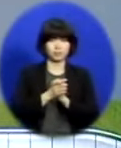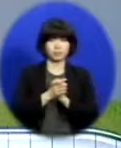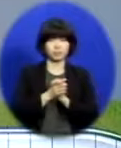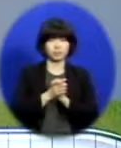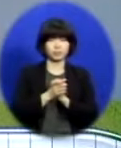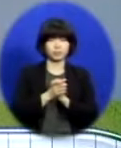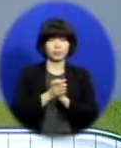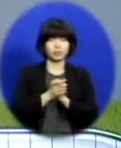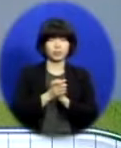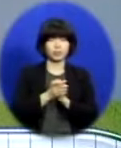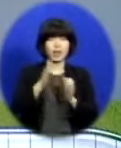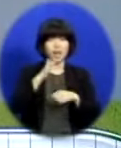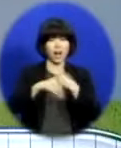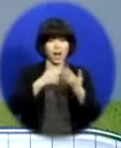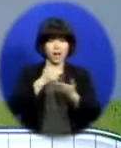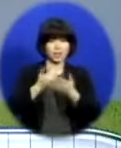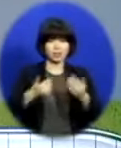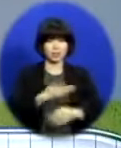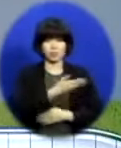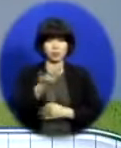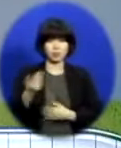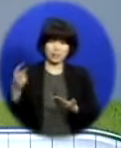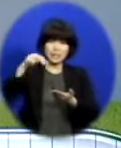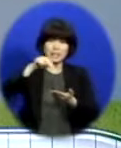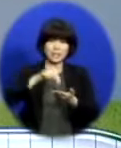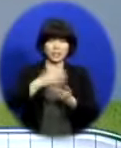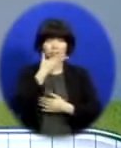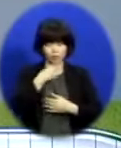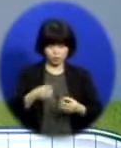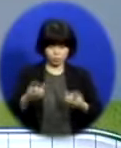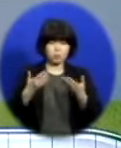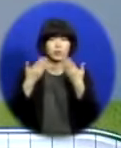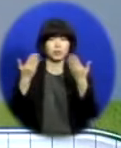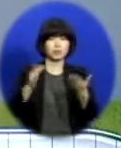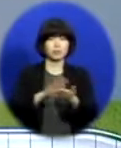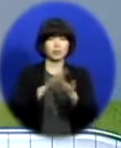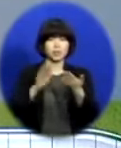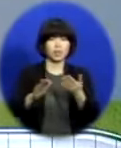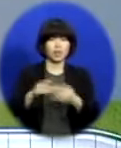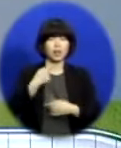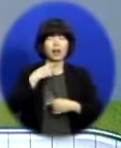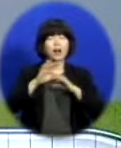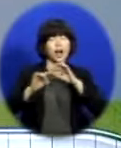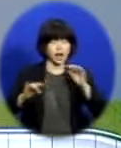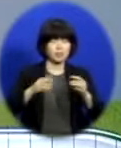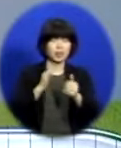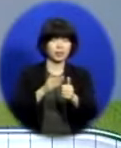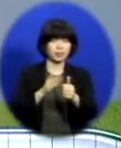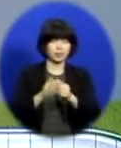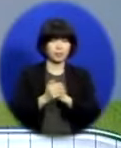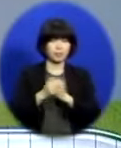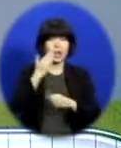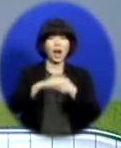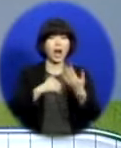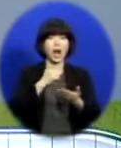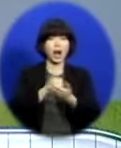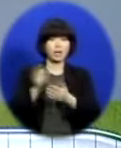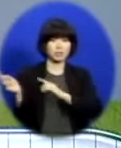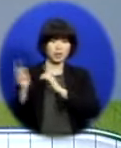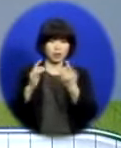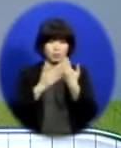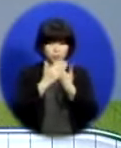돼요 하나님이 여러분들을 일으키시고 축복합니다 합니다 아멘 갈망하시는 a